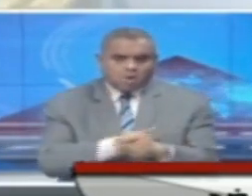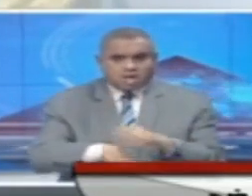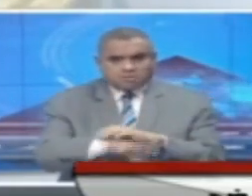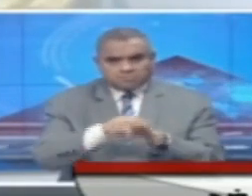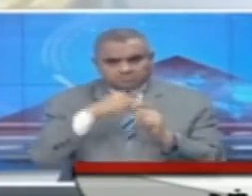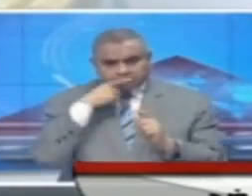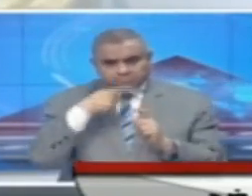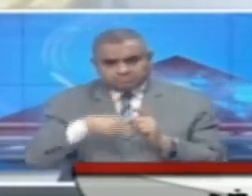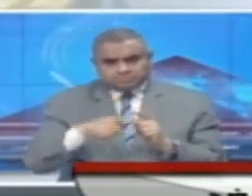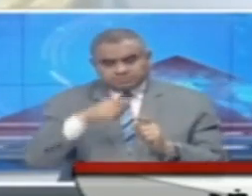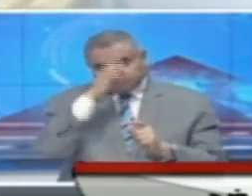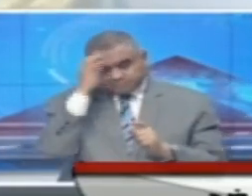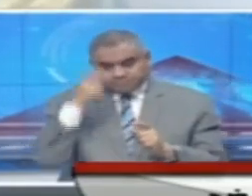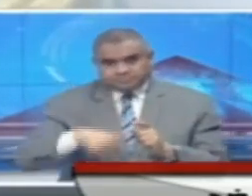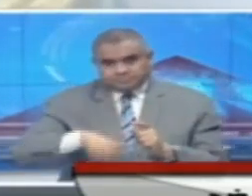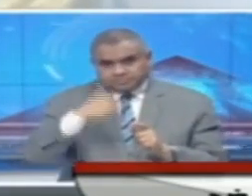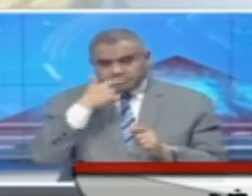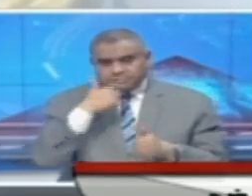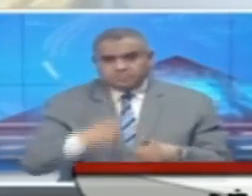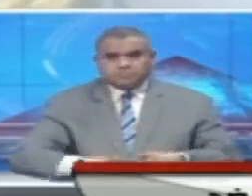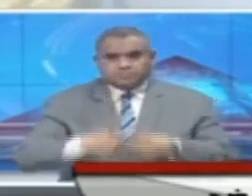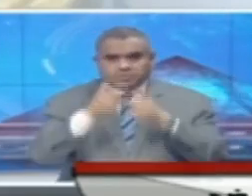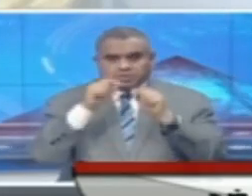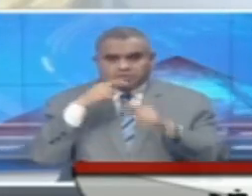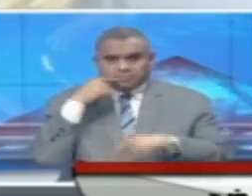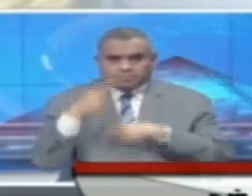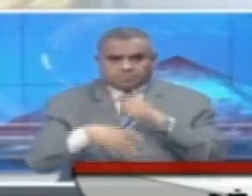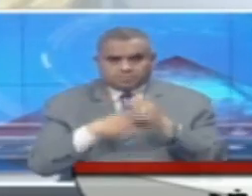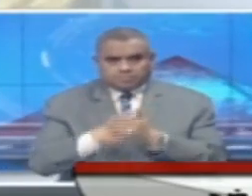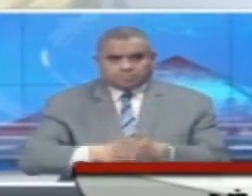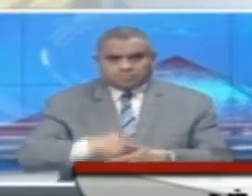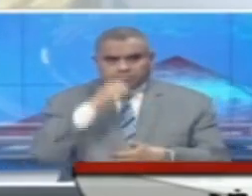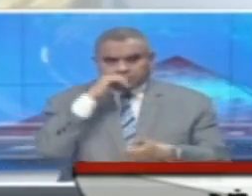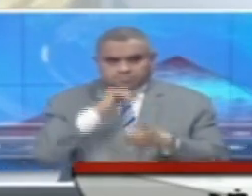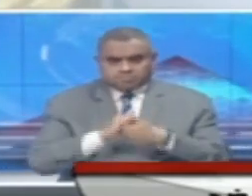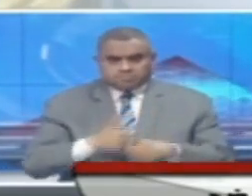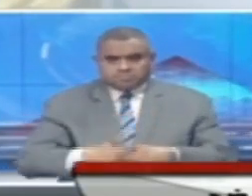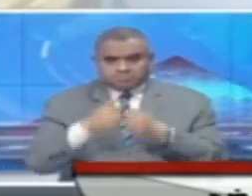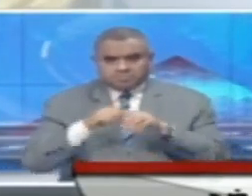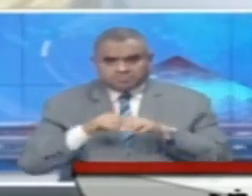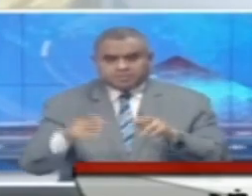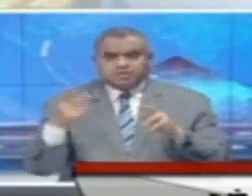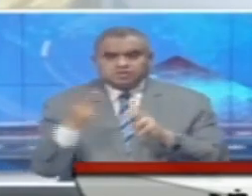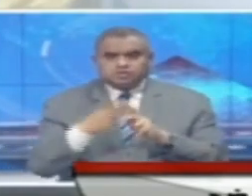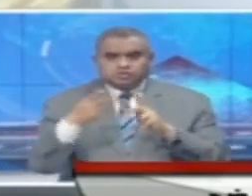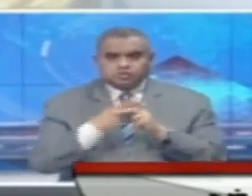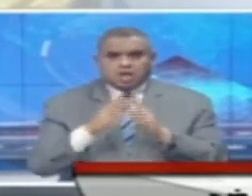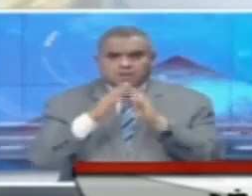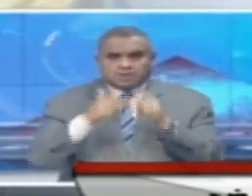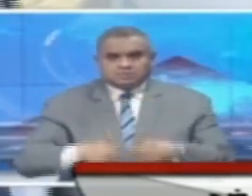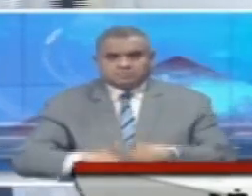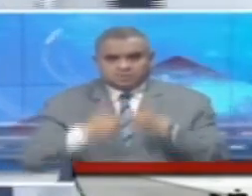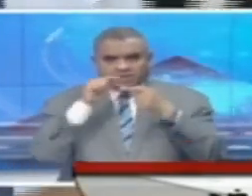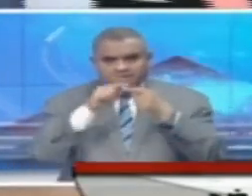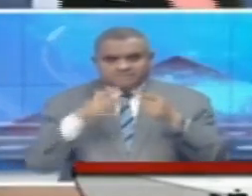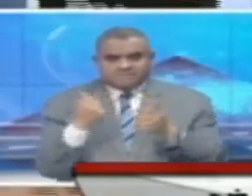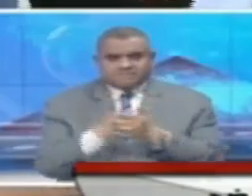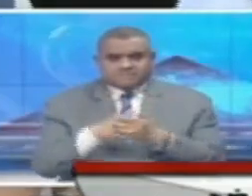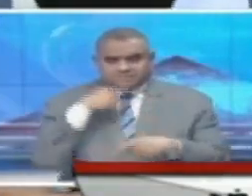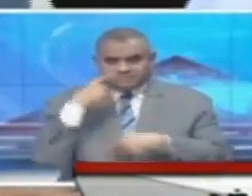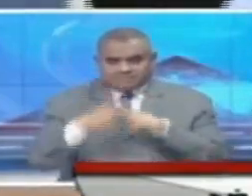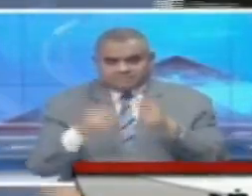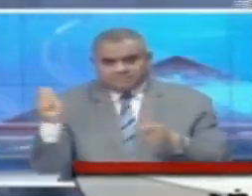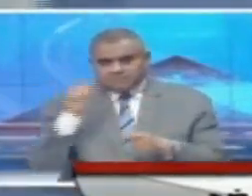الفترة المقبلة يعني تغطية اكبر عدد ممكن من الشعب المصري وحصوله على اللقاح. إذن أشرف،